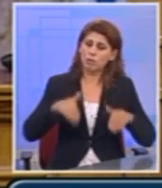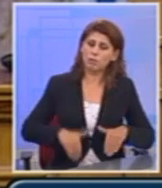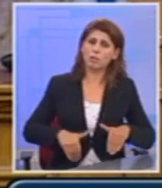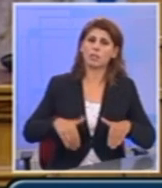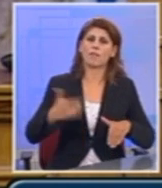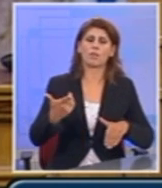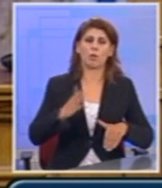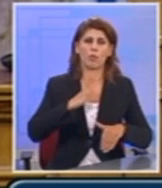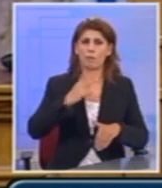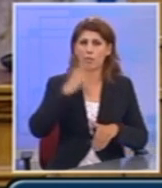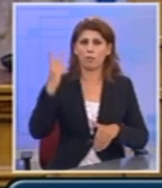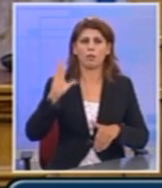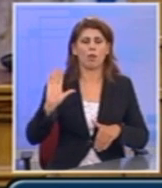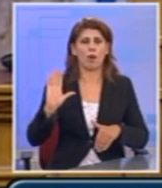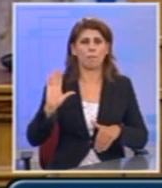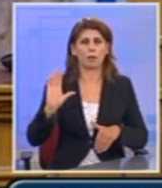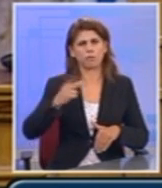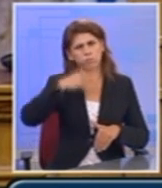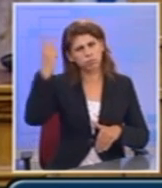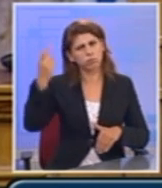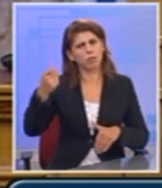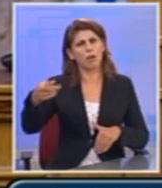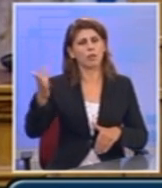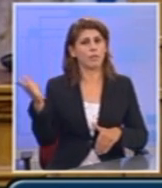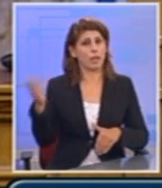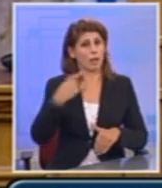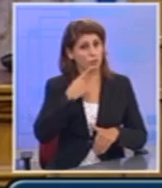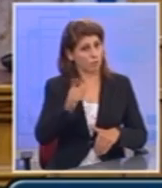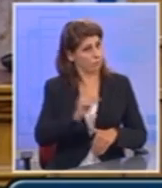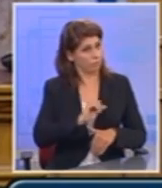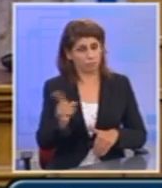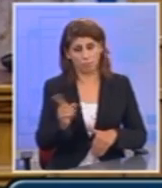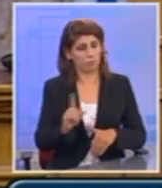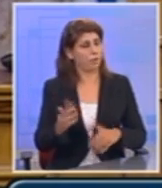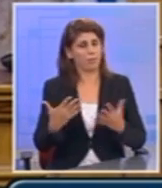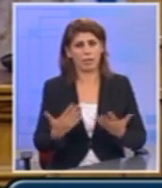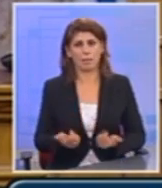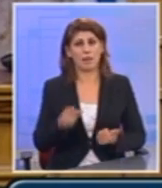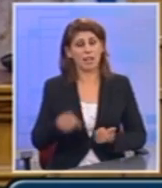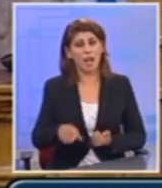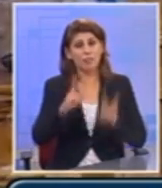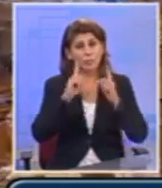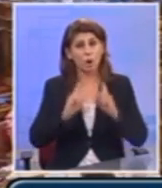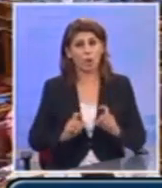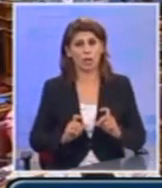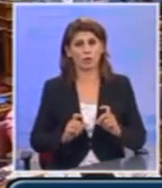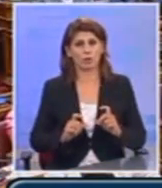ανθρωπίνων δικαιωμάτων και αυτό όπως είπα δεν ισχύει αυτή η